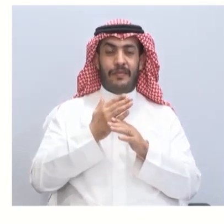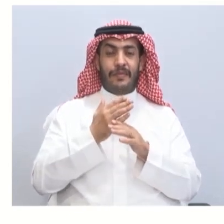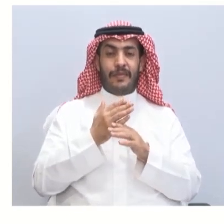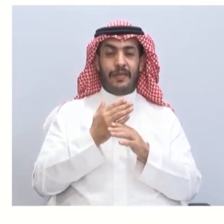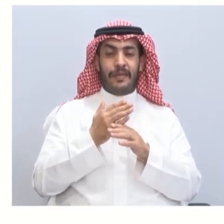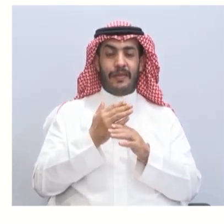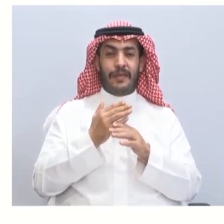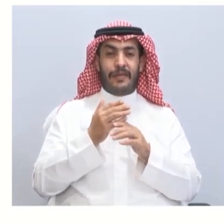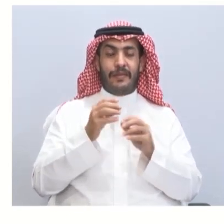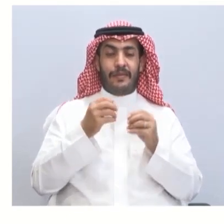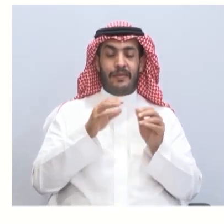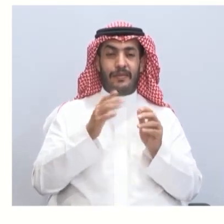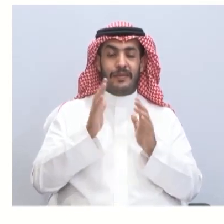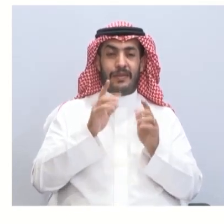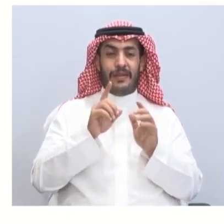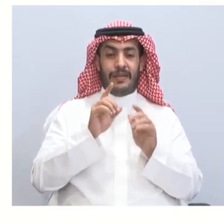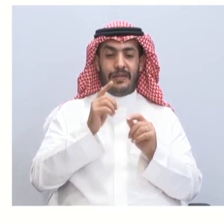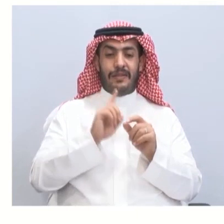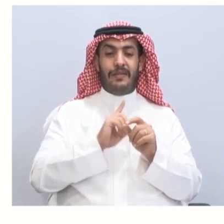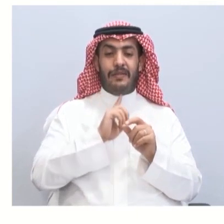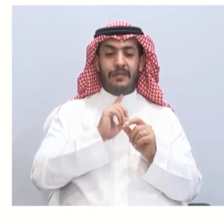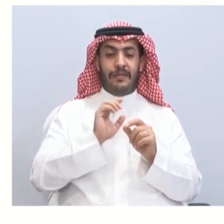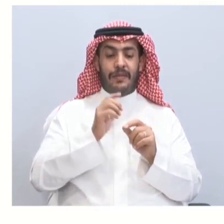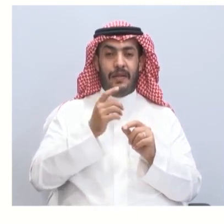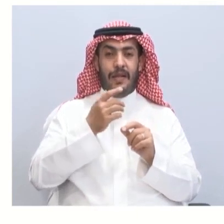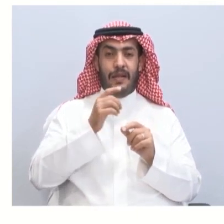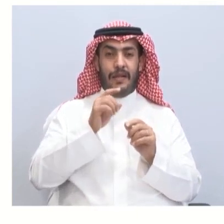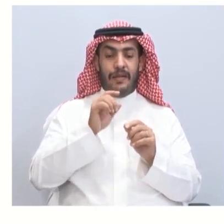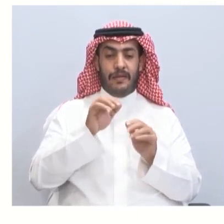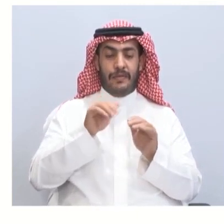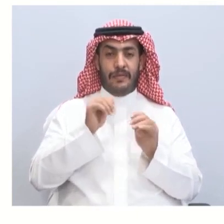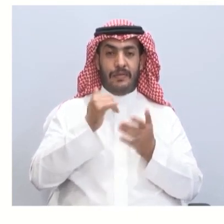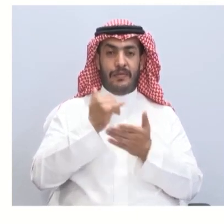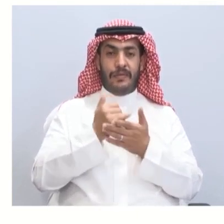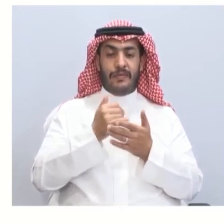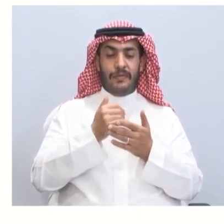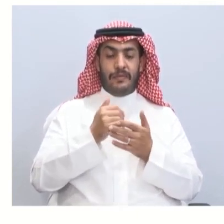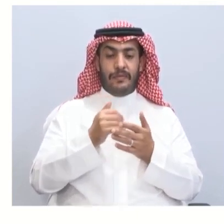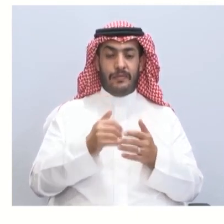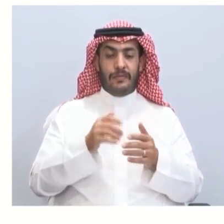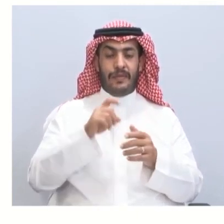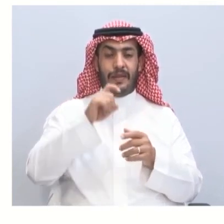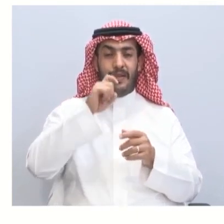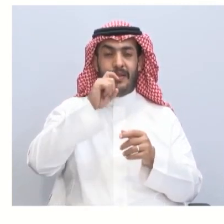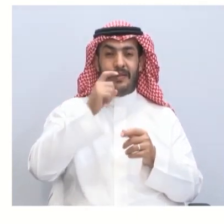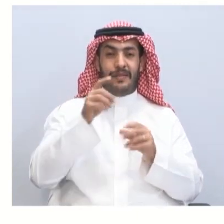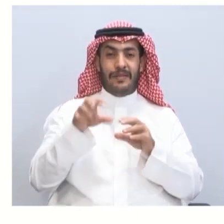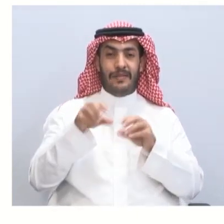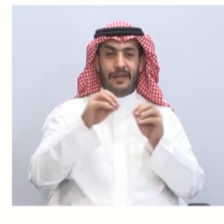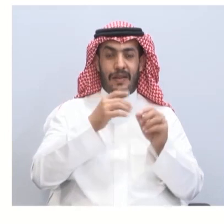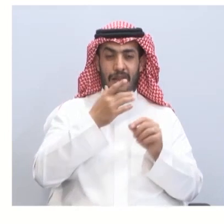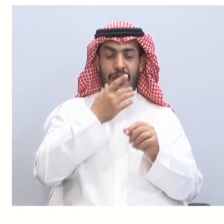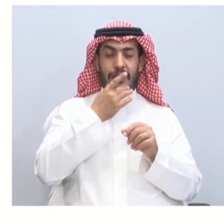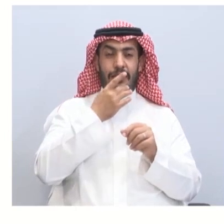لكي يباغت الامام عبد الرحمن في الرياض اذا خرج على راس جيش من حائل الى